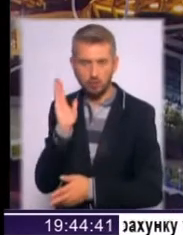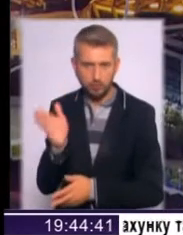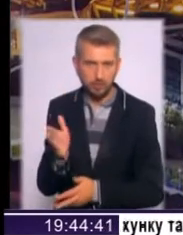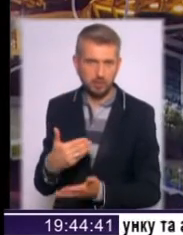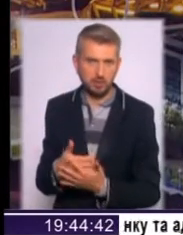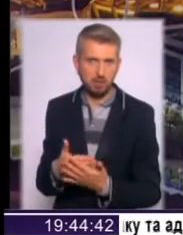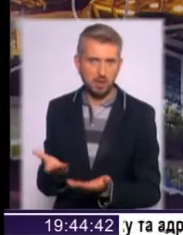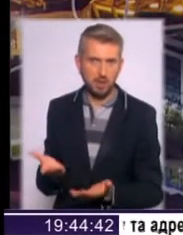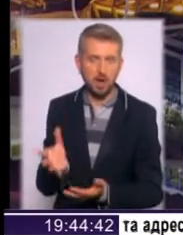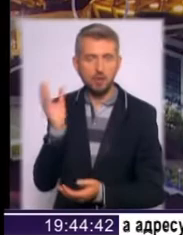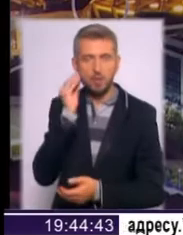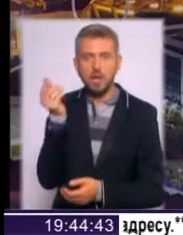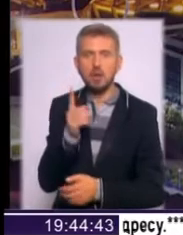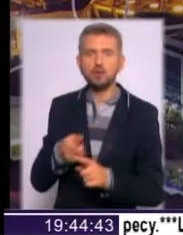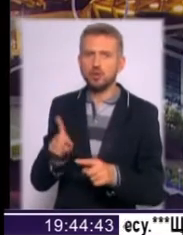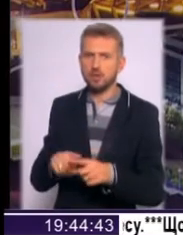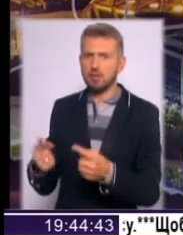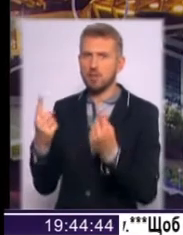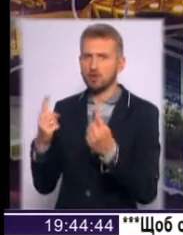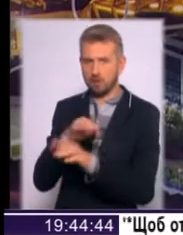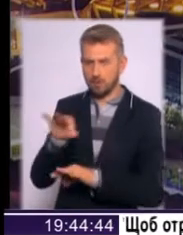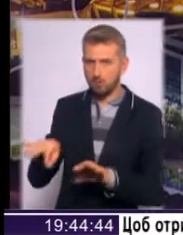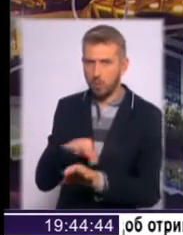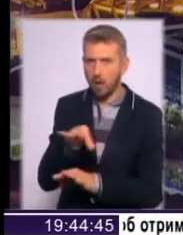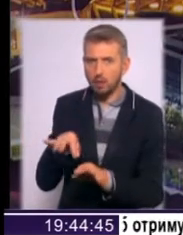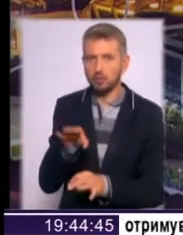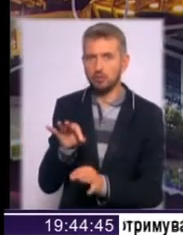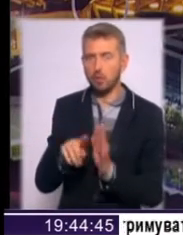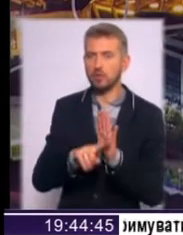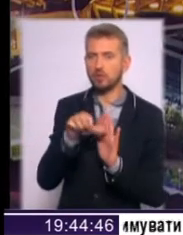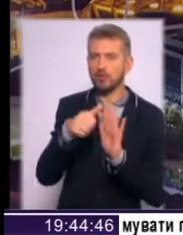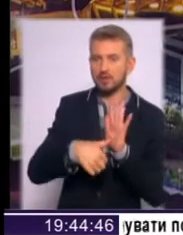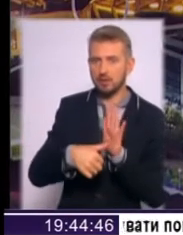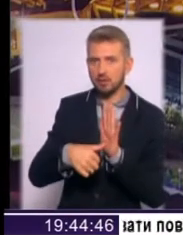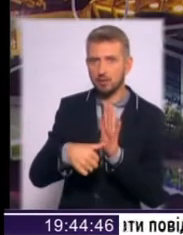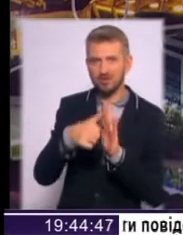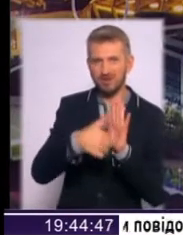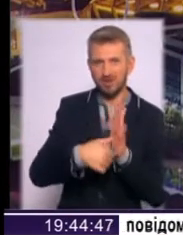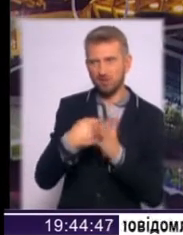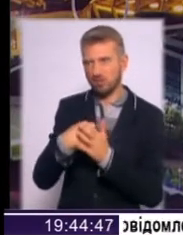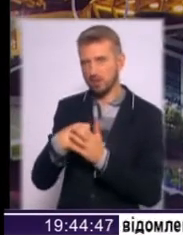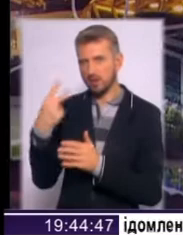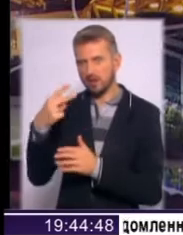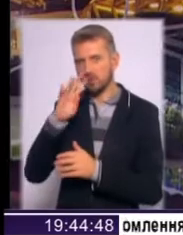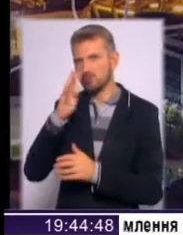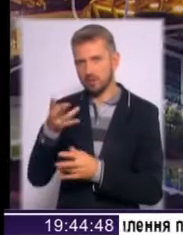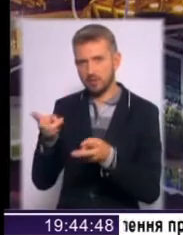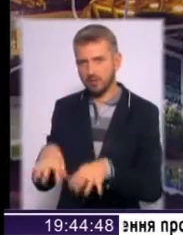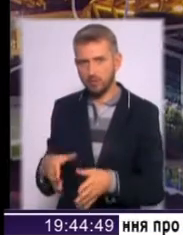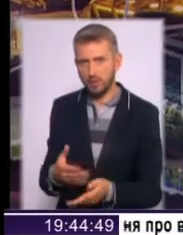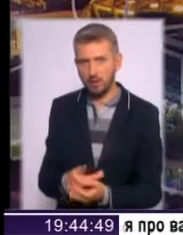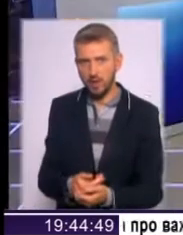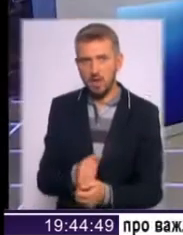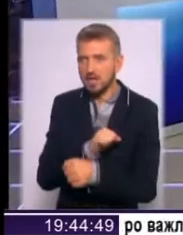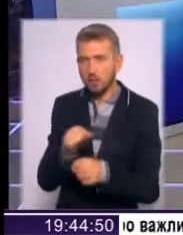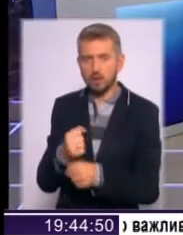буде наведено, а з огляду на те, що це дійсно масштабні ці всі речі, то з 16 до 20 не так, в принципі, за великим рахунком і багато часу. Це ж не можна зробити